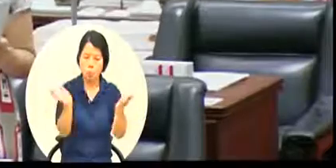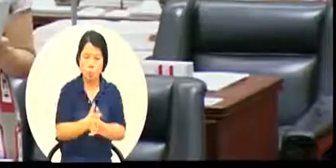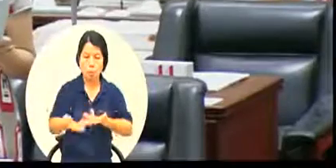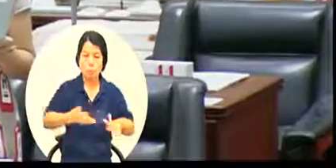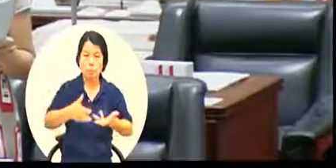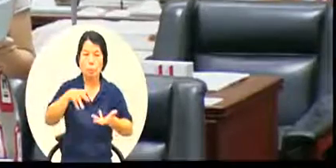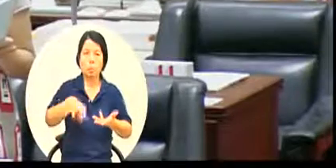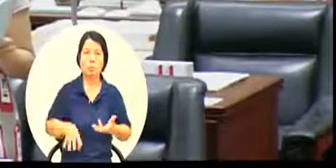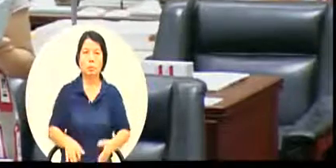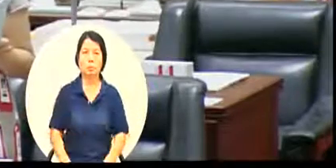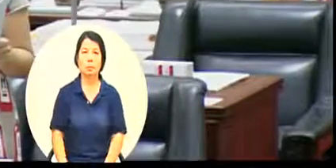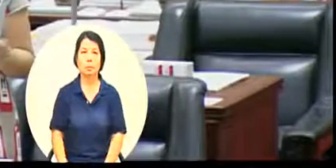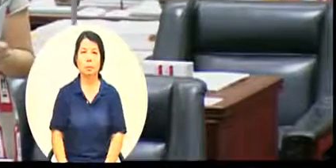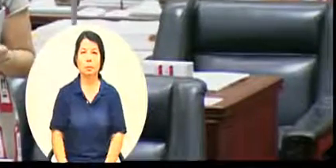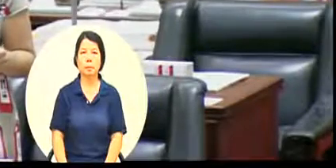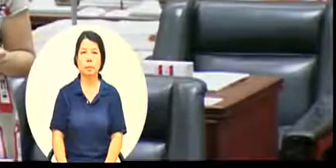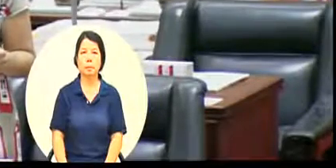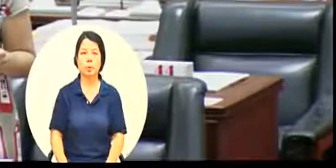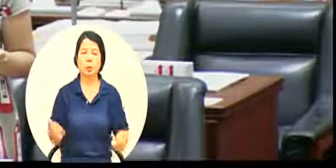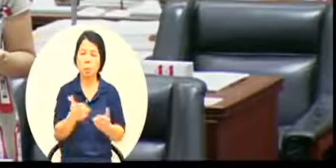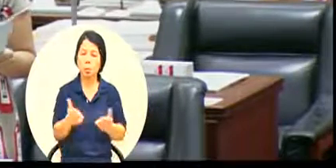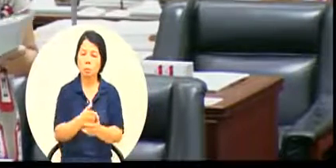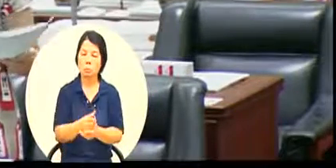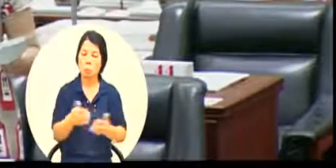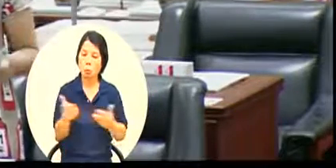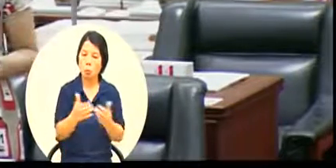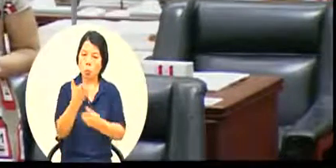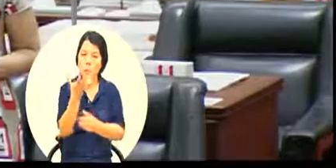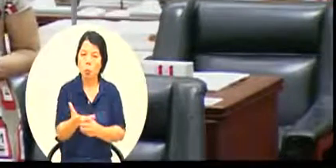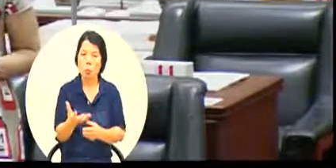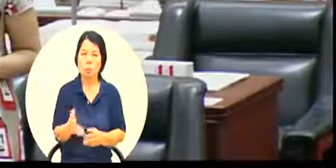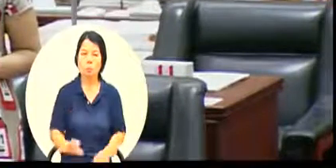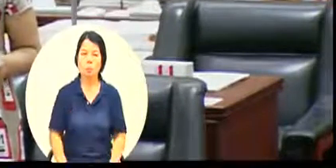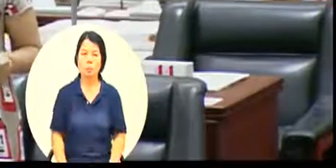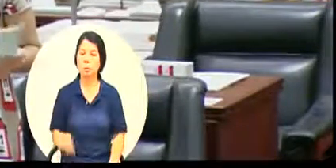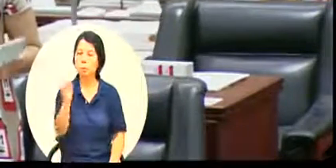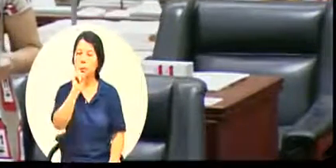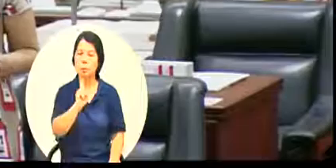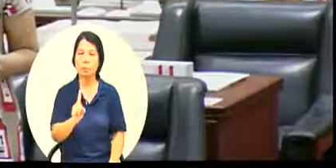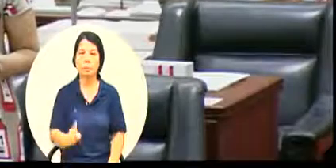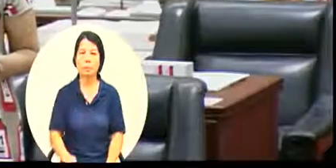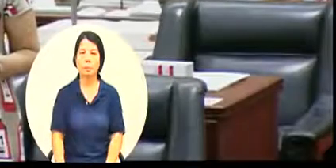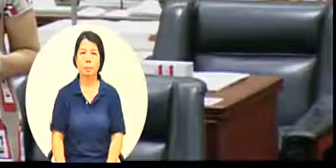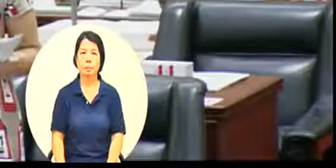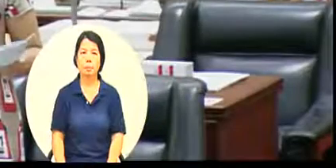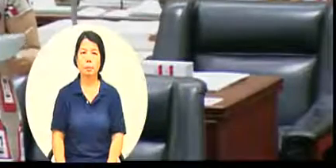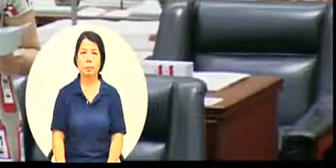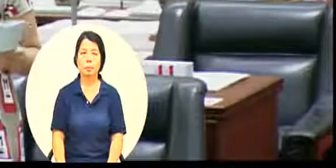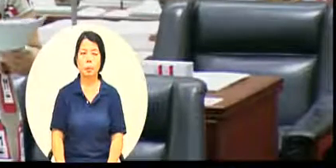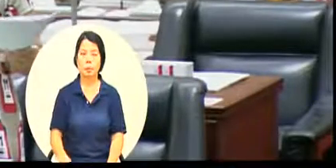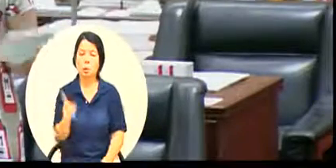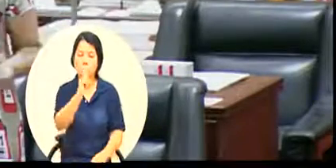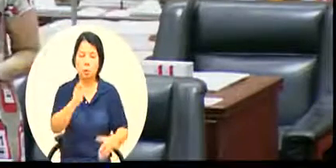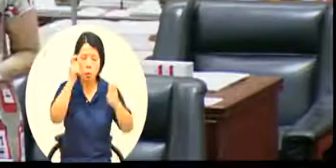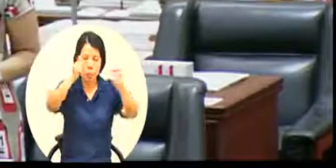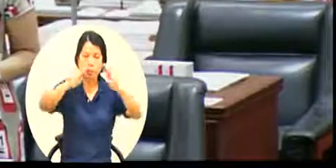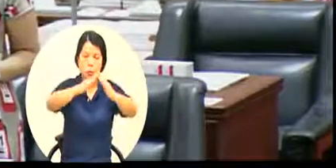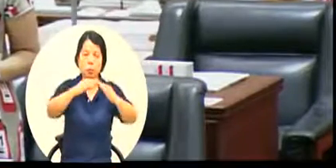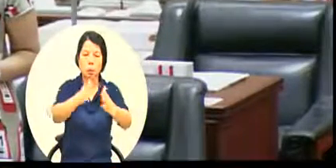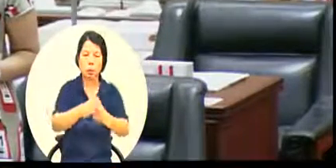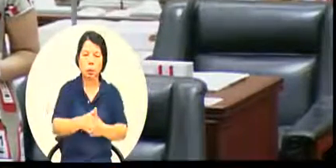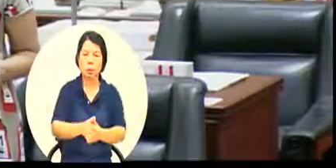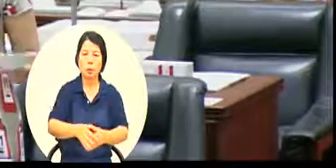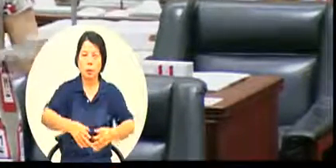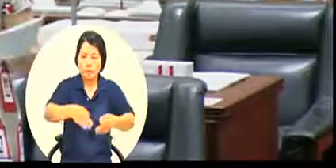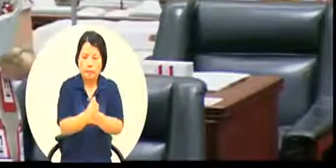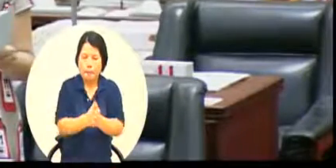最问题最大的应该是属于哪一个面向？你觉得应该是哪一个方面是高雄市应该赶快去解决